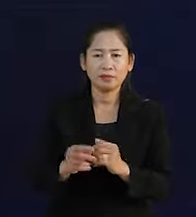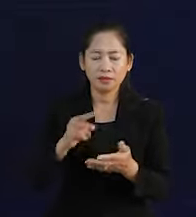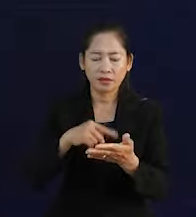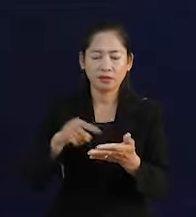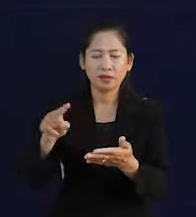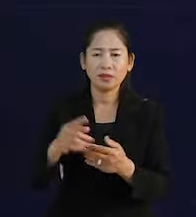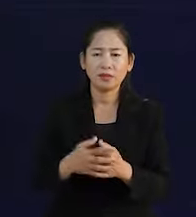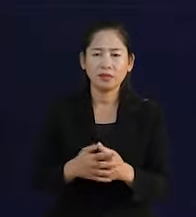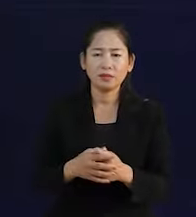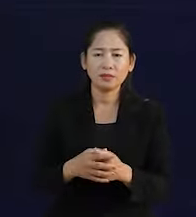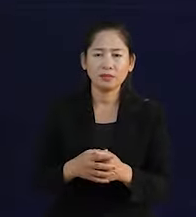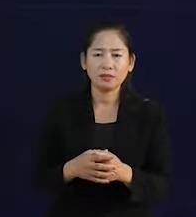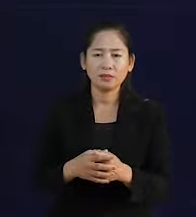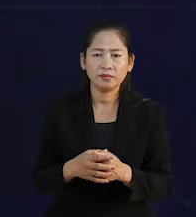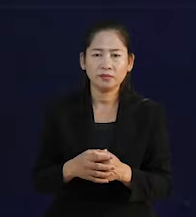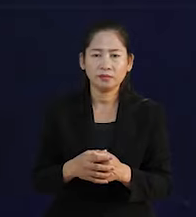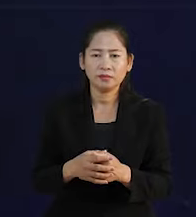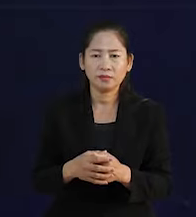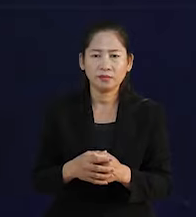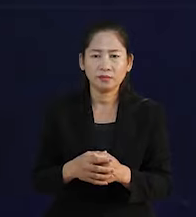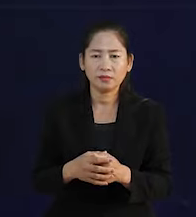ណាកូនណា